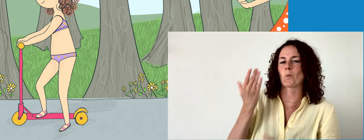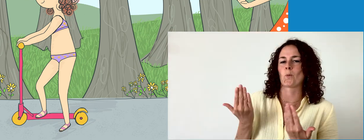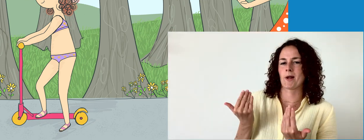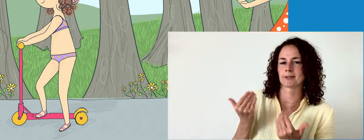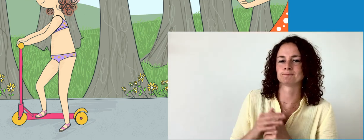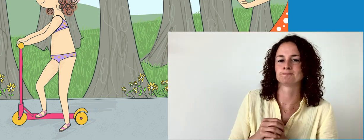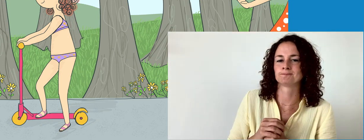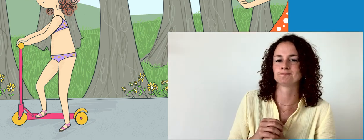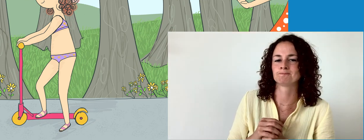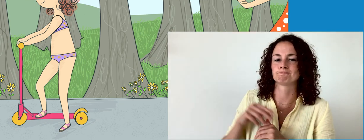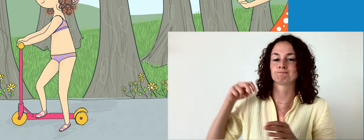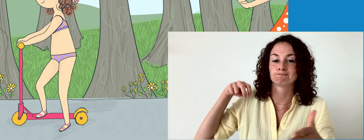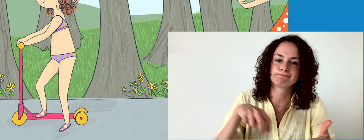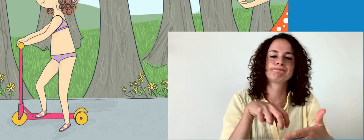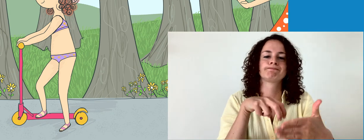mama haar na